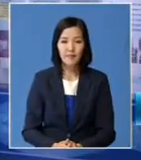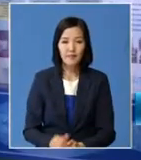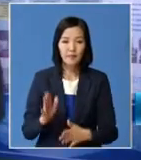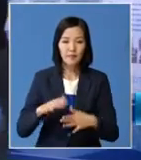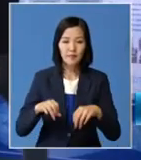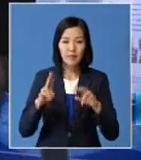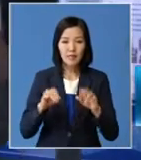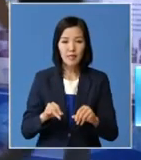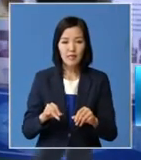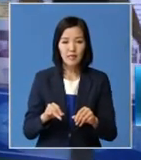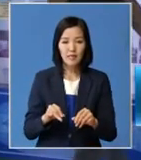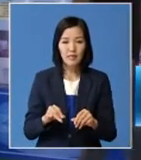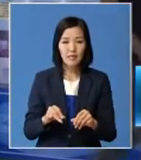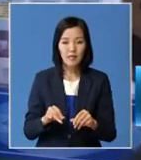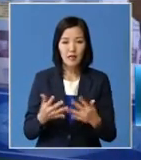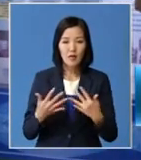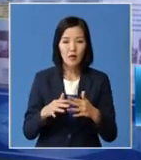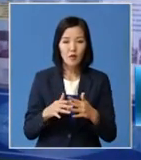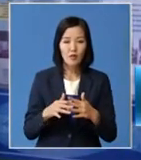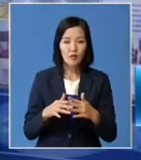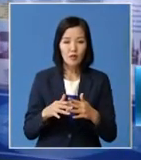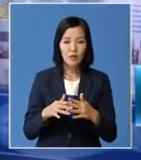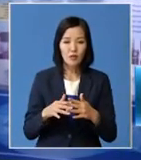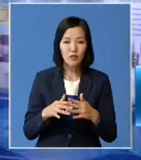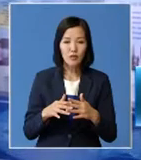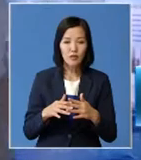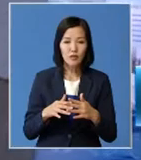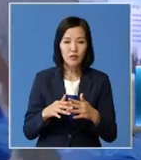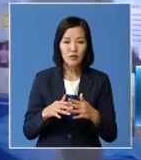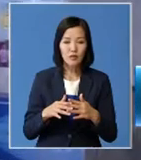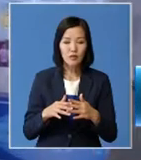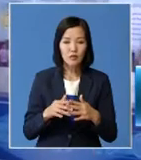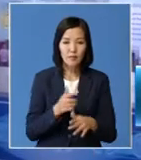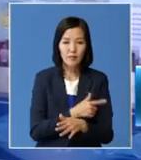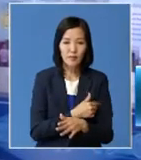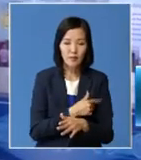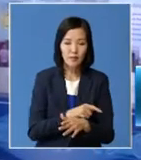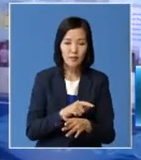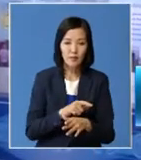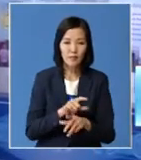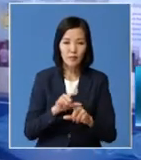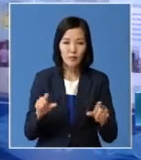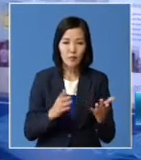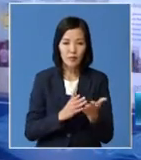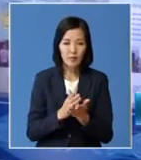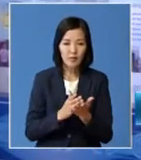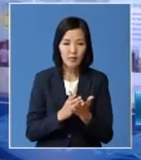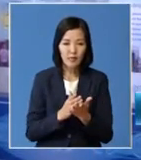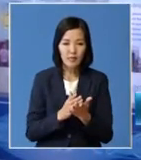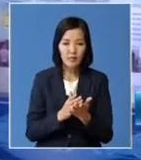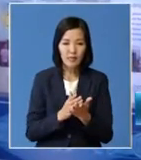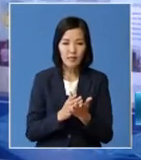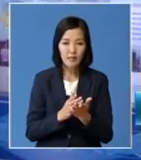Мамандардың тарапынан ауылдық округтерде жаңағыдай ветпункттердің қызметкерлері ғой, солардың осы